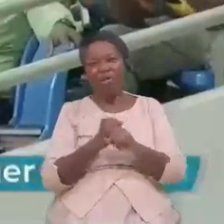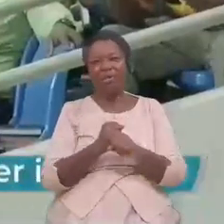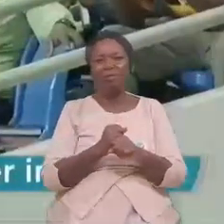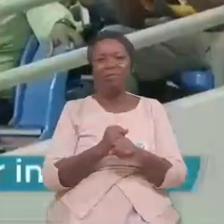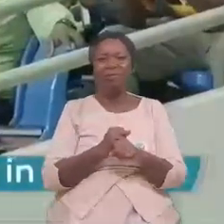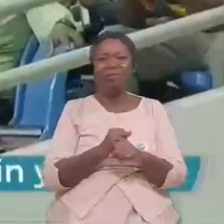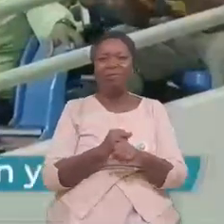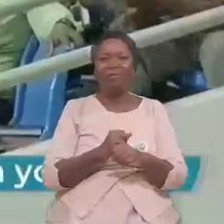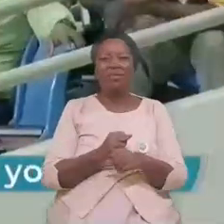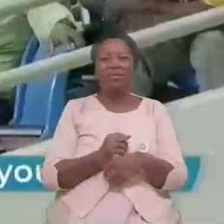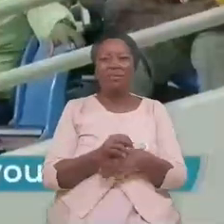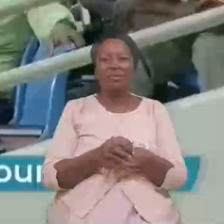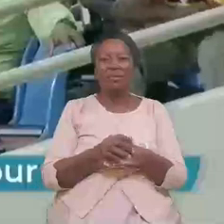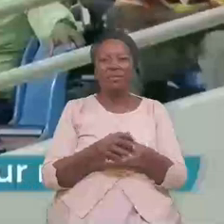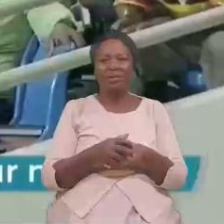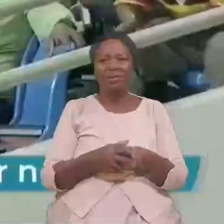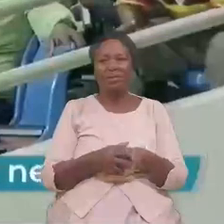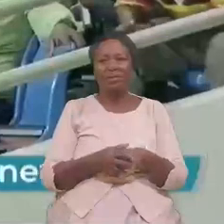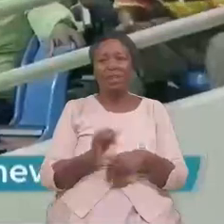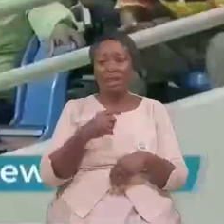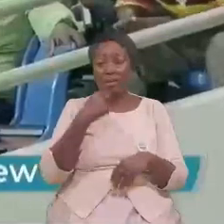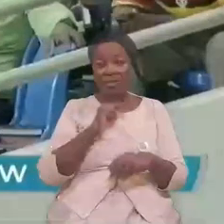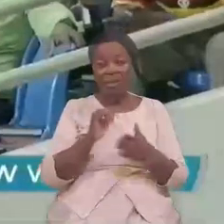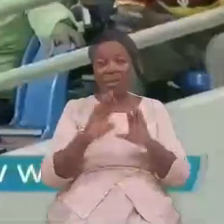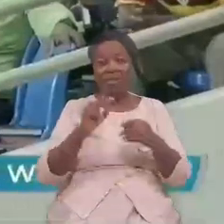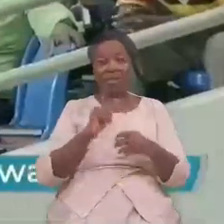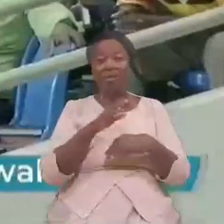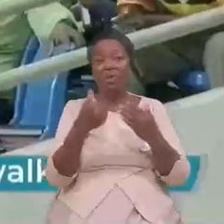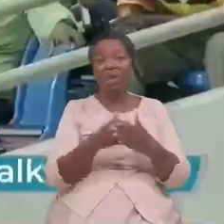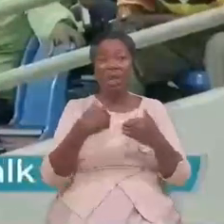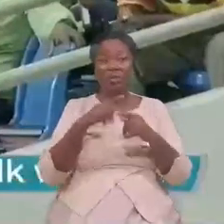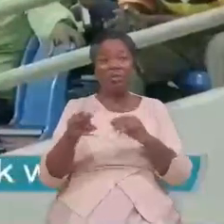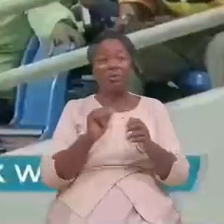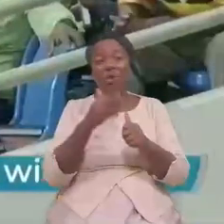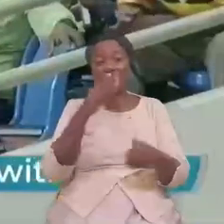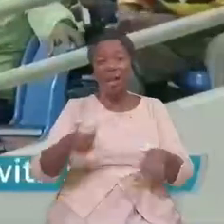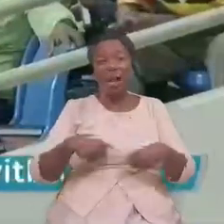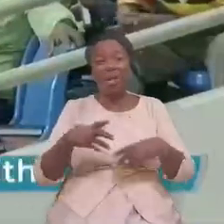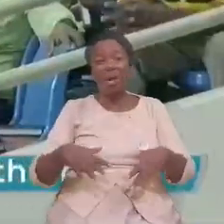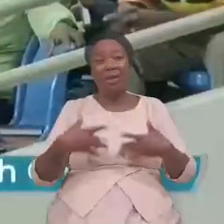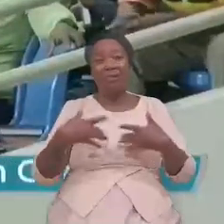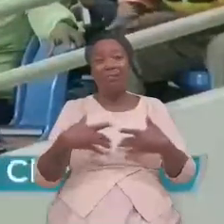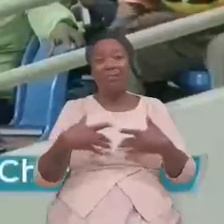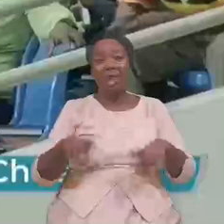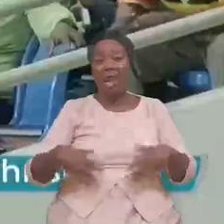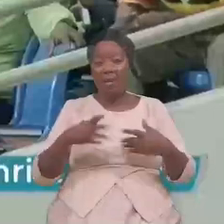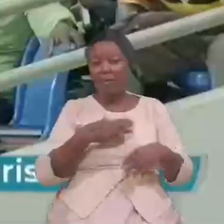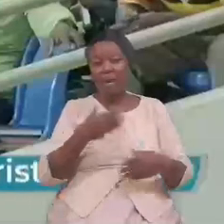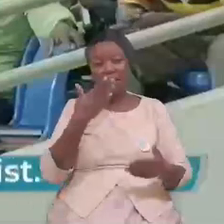Il nous a donné tout ce qui contribue à la vie et à la piété. Le serviteur du Seigneur est chargé